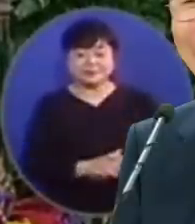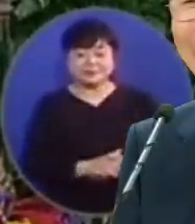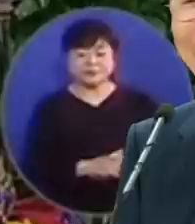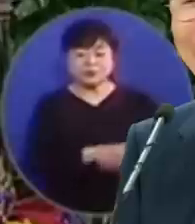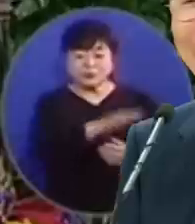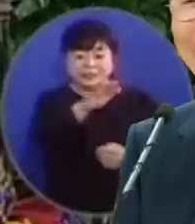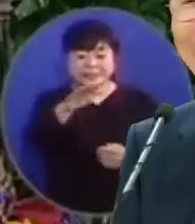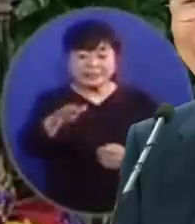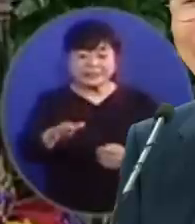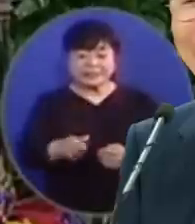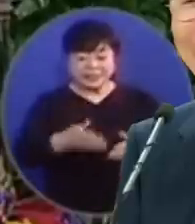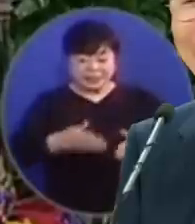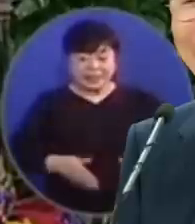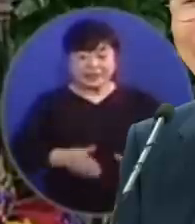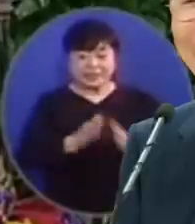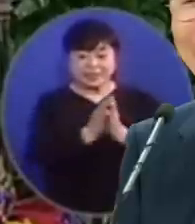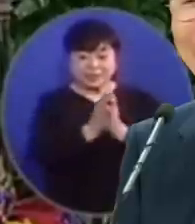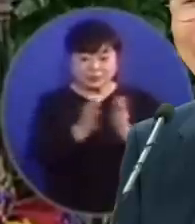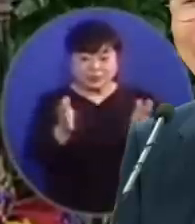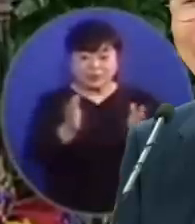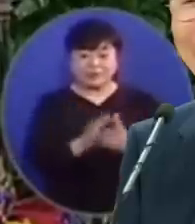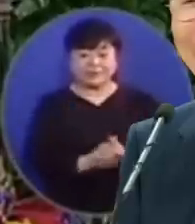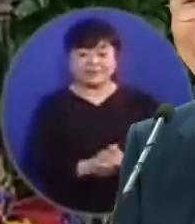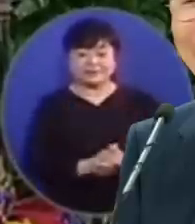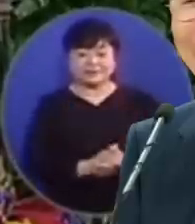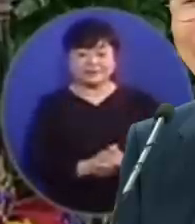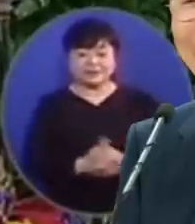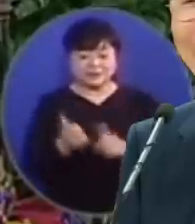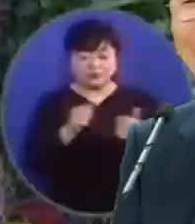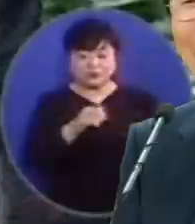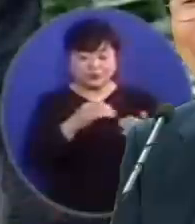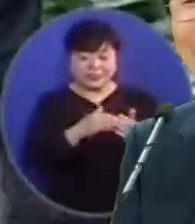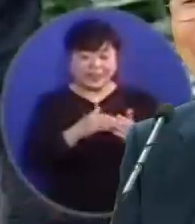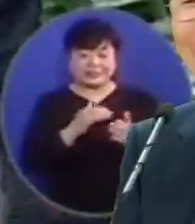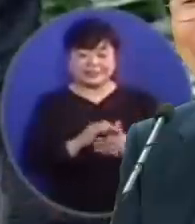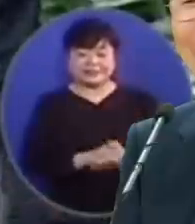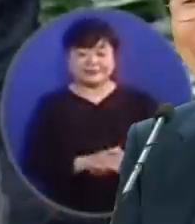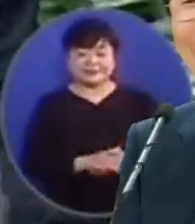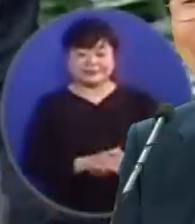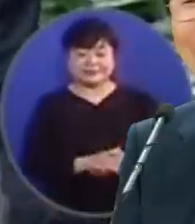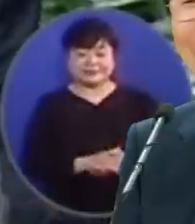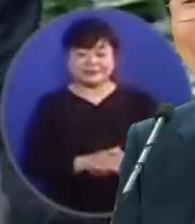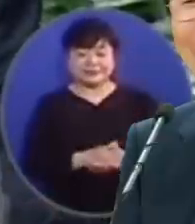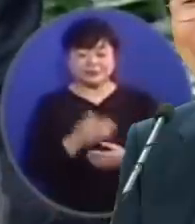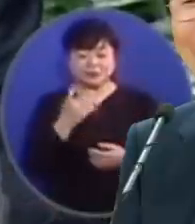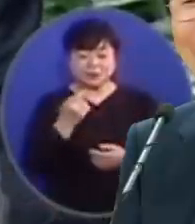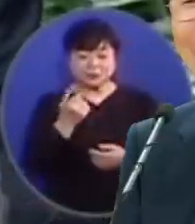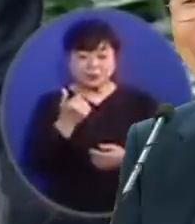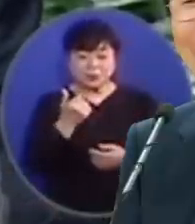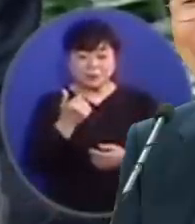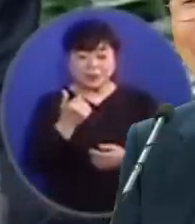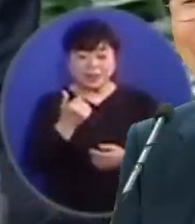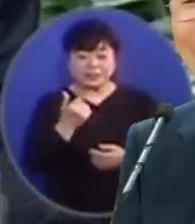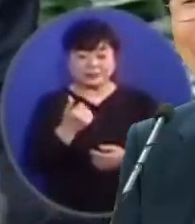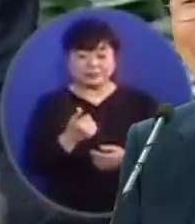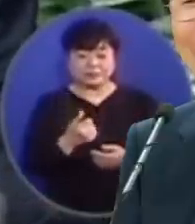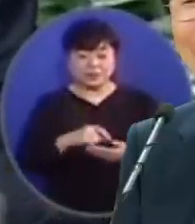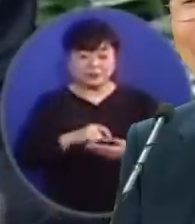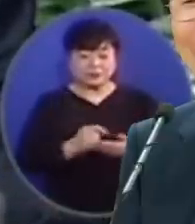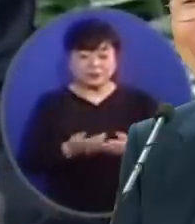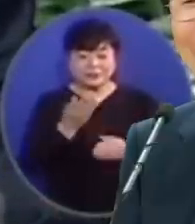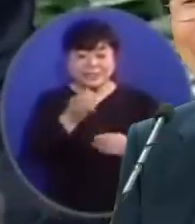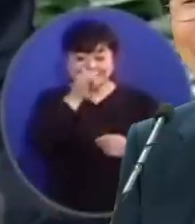우리는 태어날 때부터 죽을 때까지 크고 작은 정도의 차이는 있지만 모두